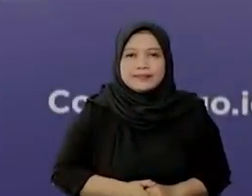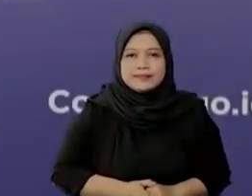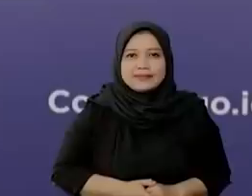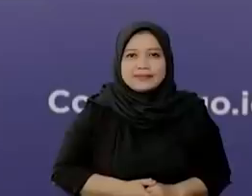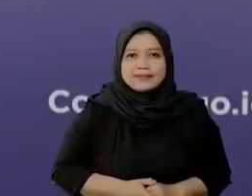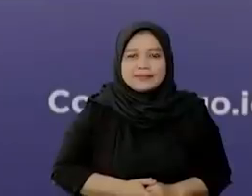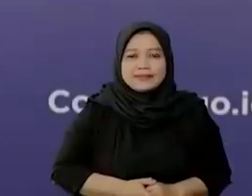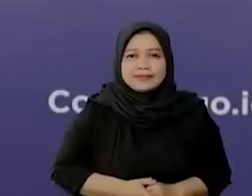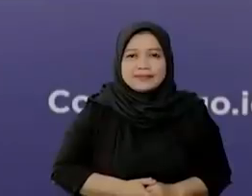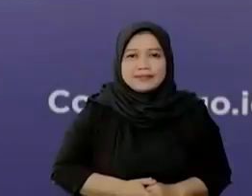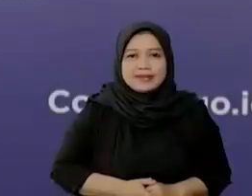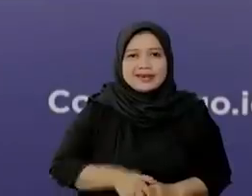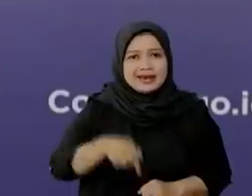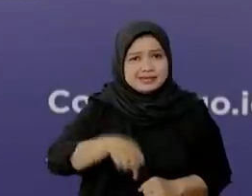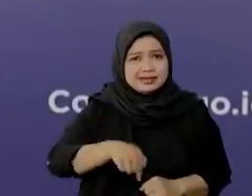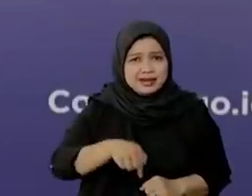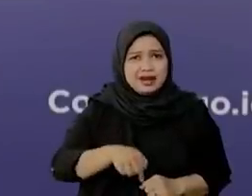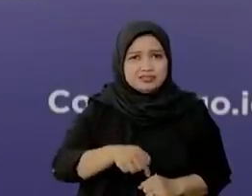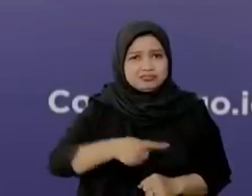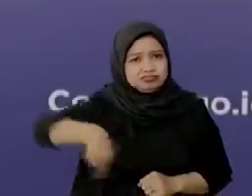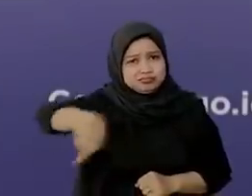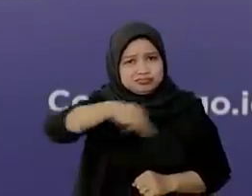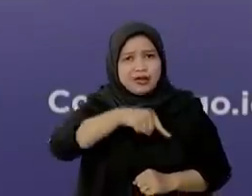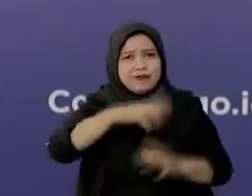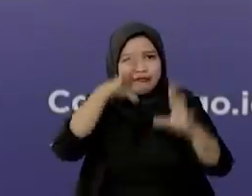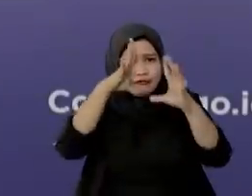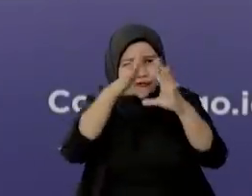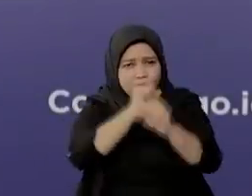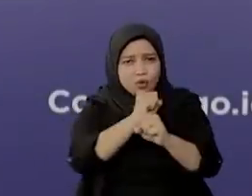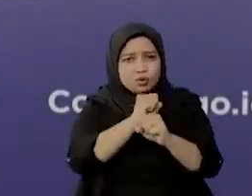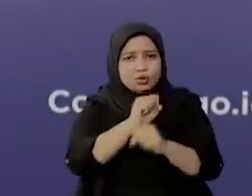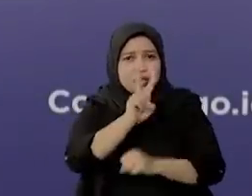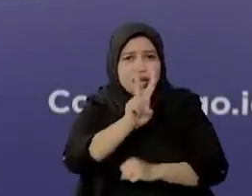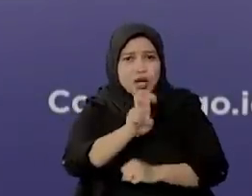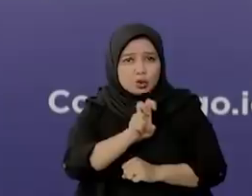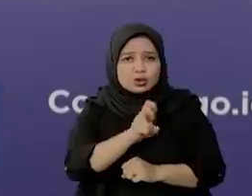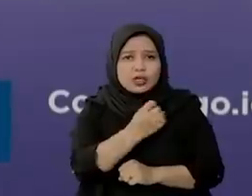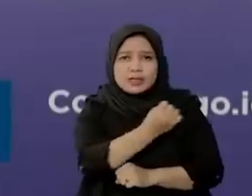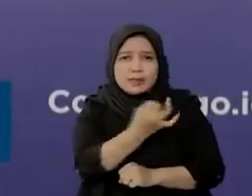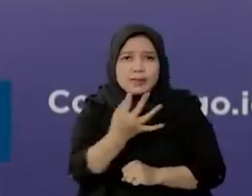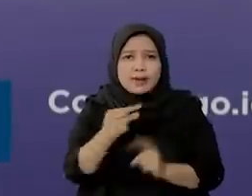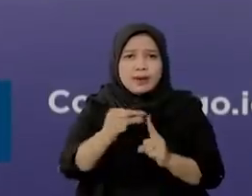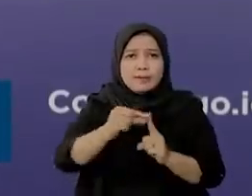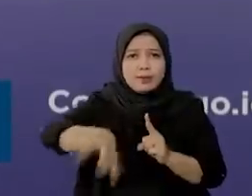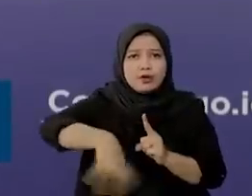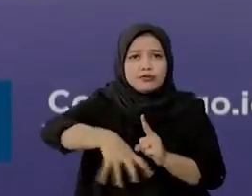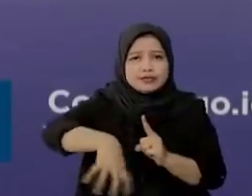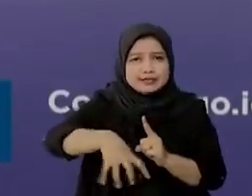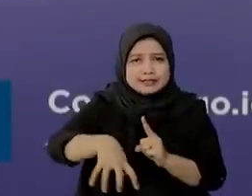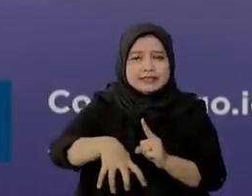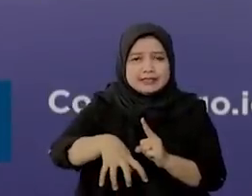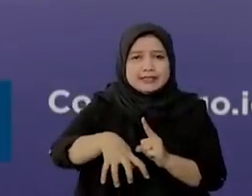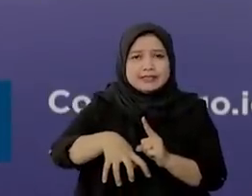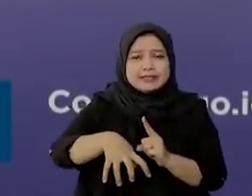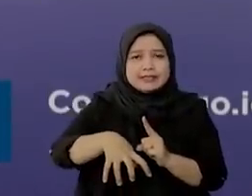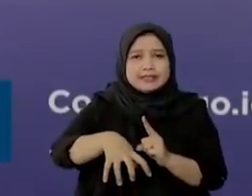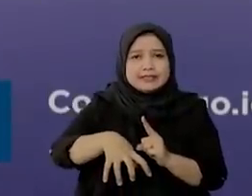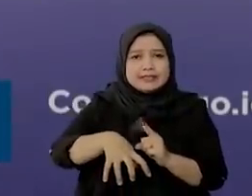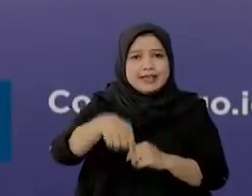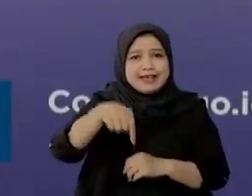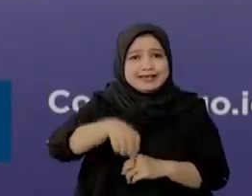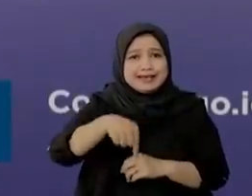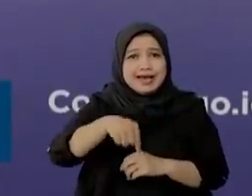saat ini harus lebih fokus pada beberapa provinsi Hai yang kecenderungan